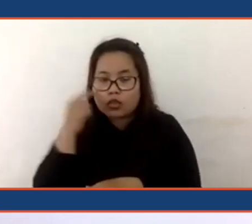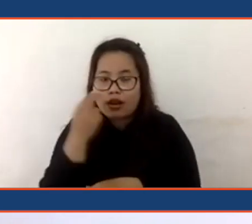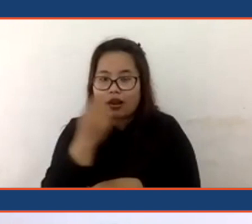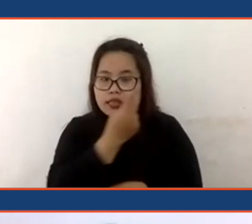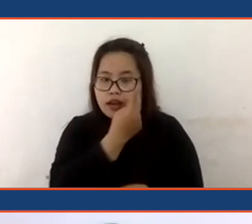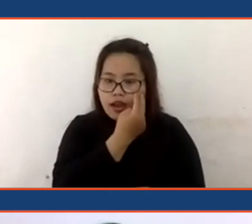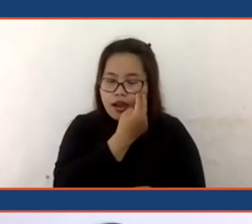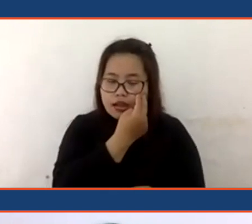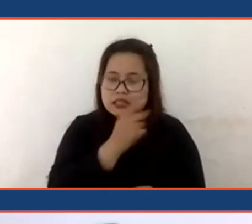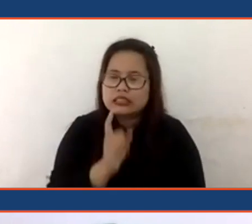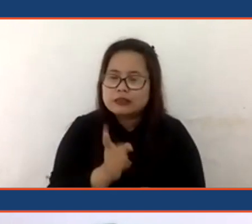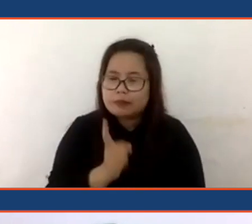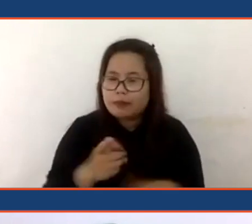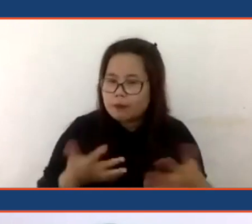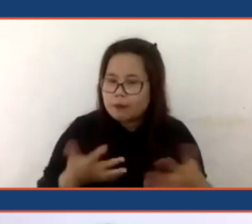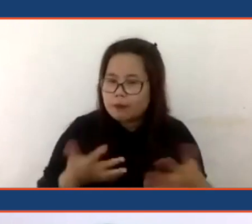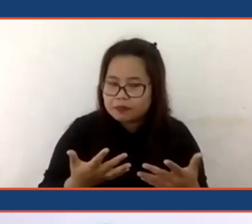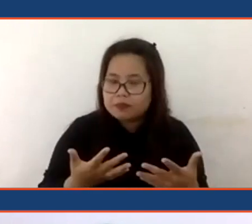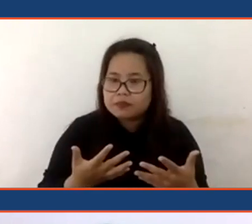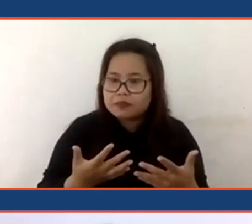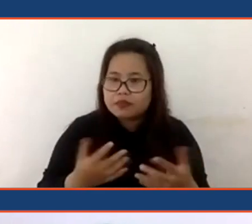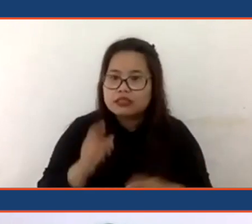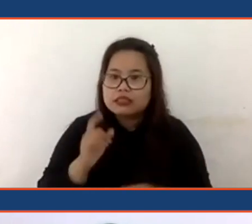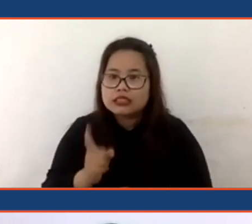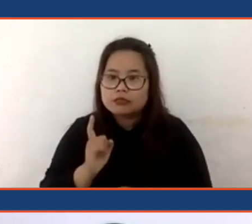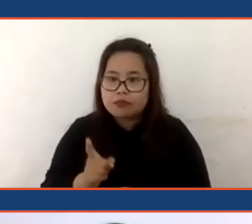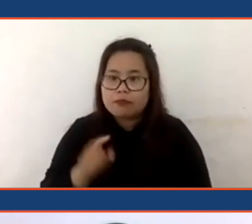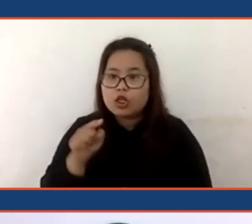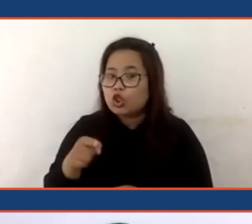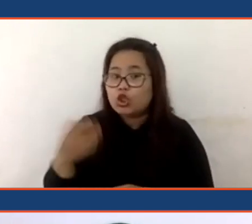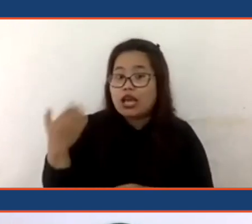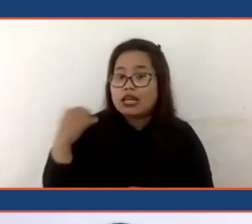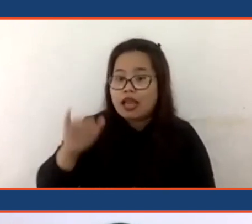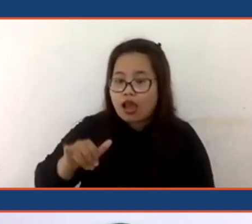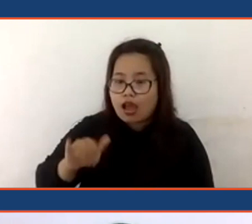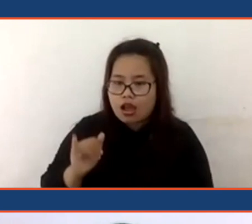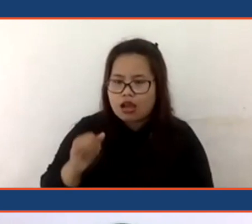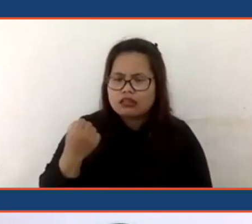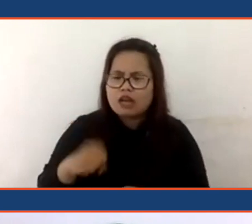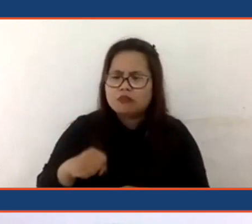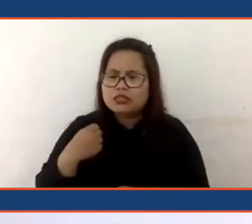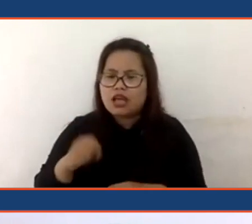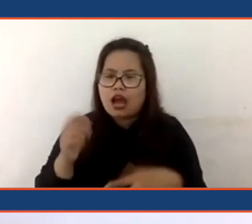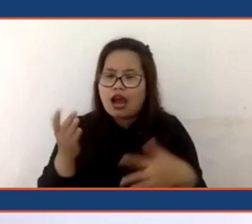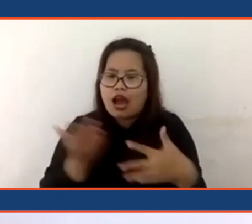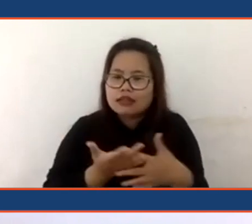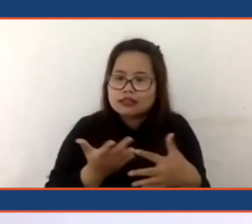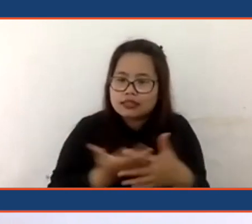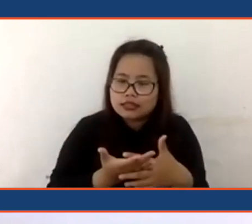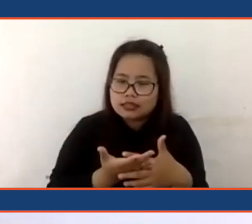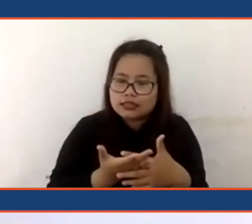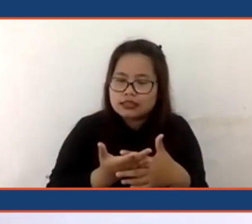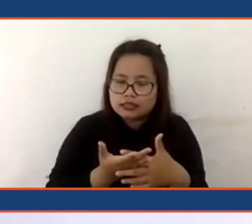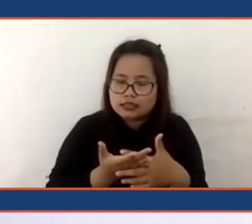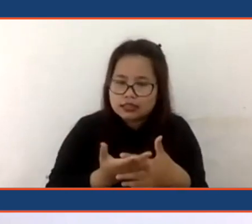karena mungkin karena itu tadi ya tidak bisa ke mengakses gambar